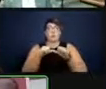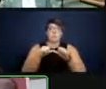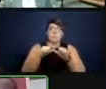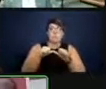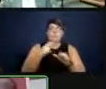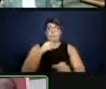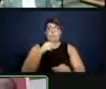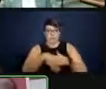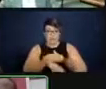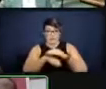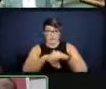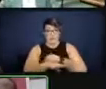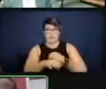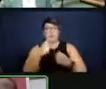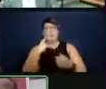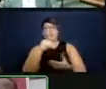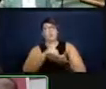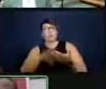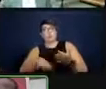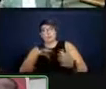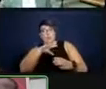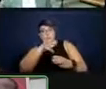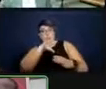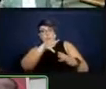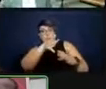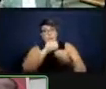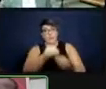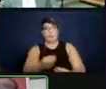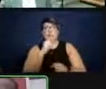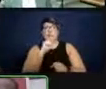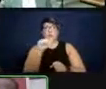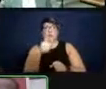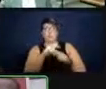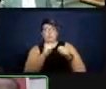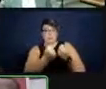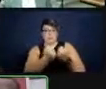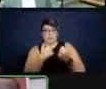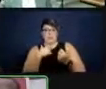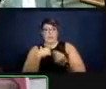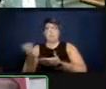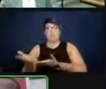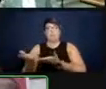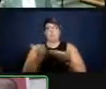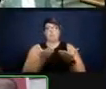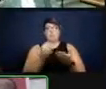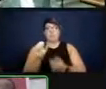bodi inaendeleza mambo yanayohusiana na usawa, na